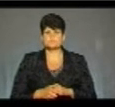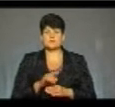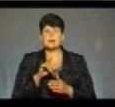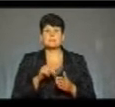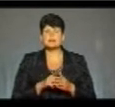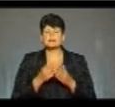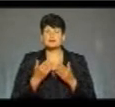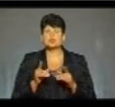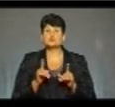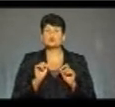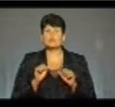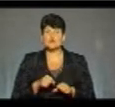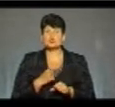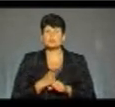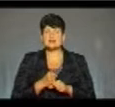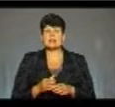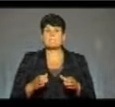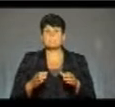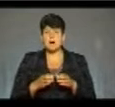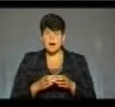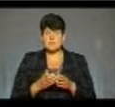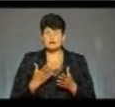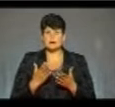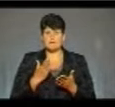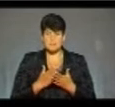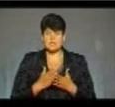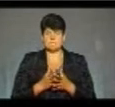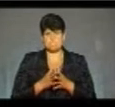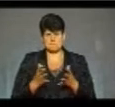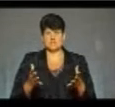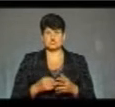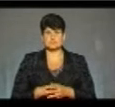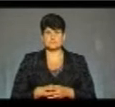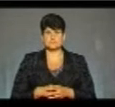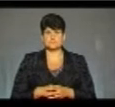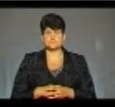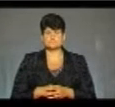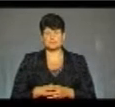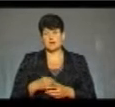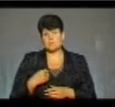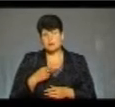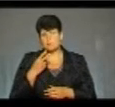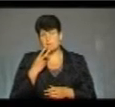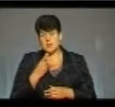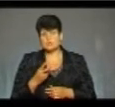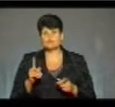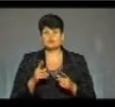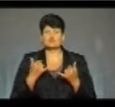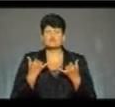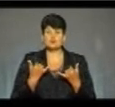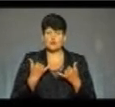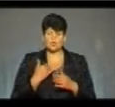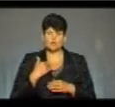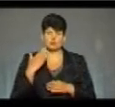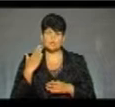таке, що може зробити партія, яка має коаліційну більшість? Ну, ми бачимо, що навіть сьогодні